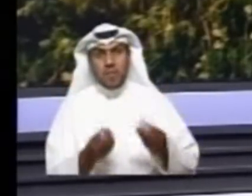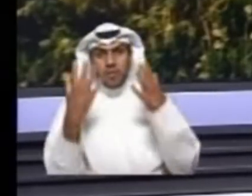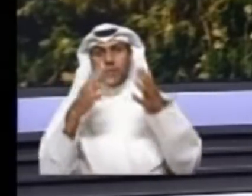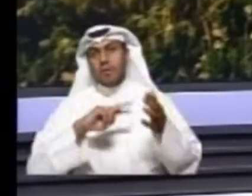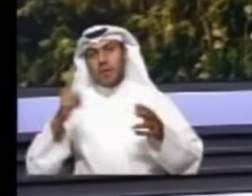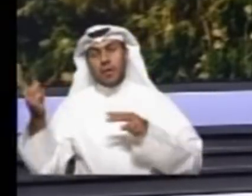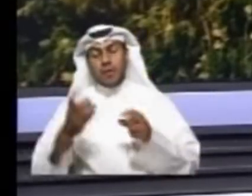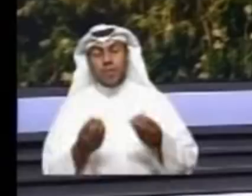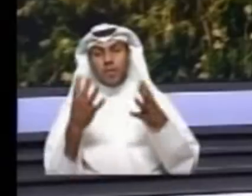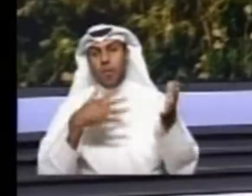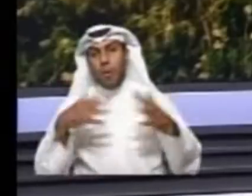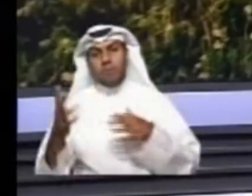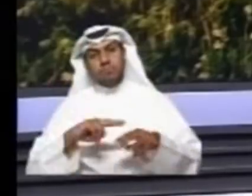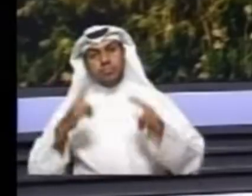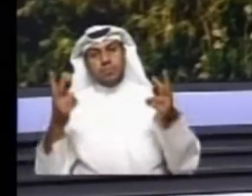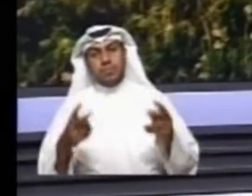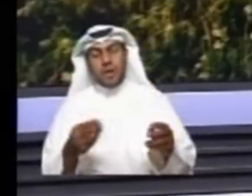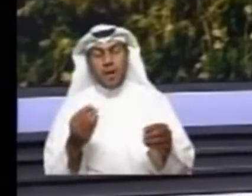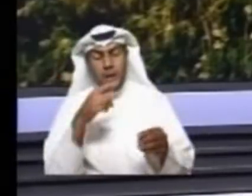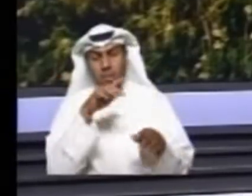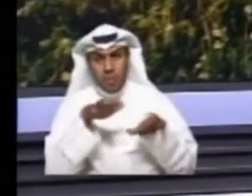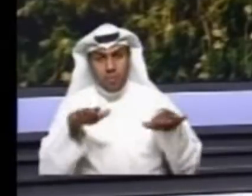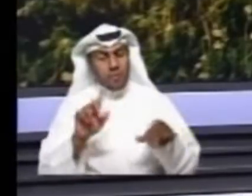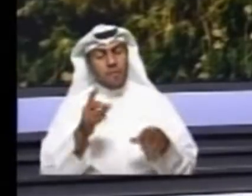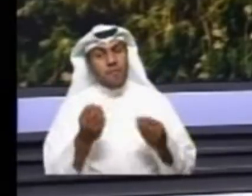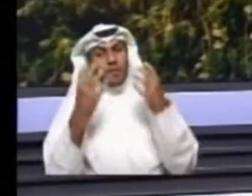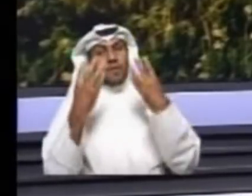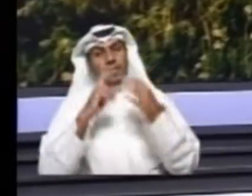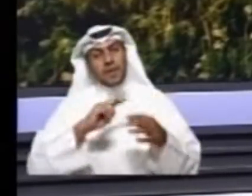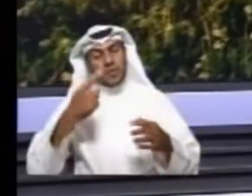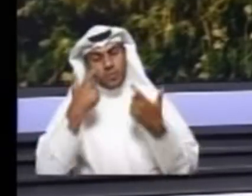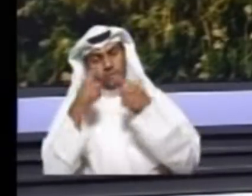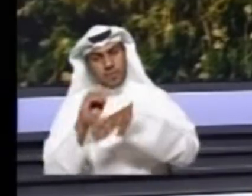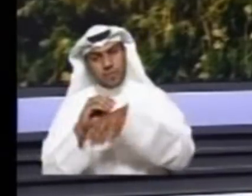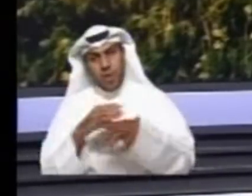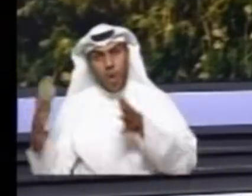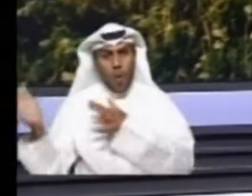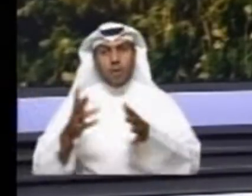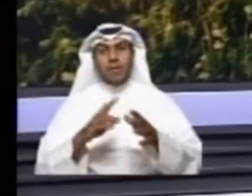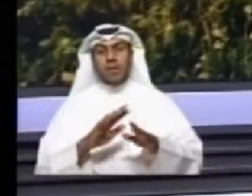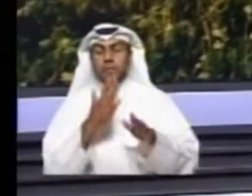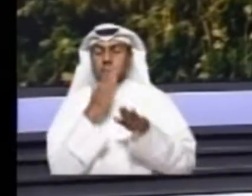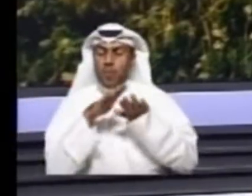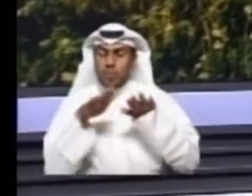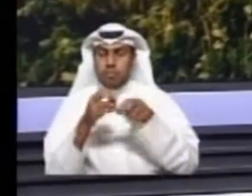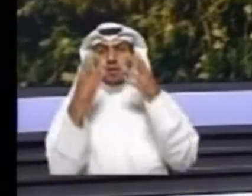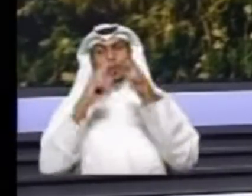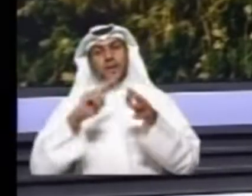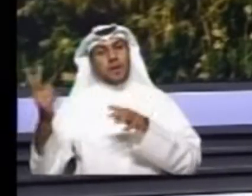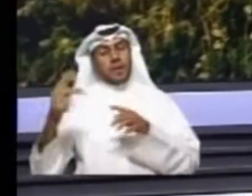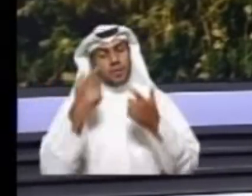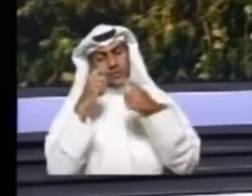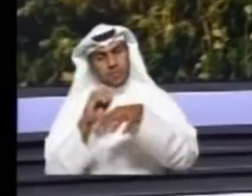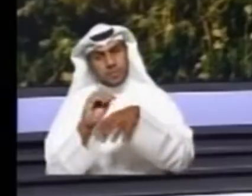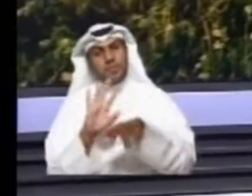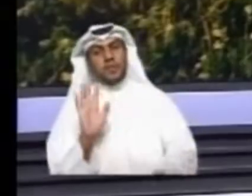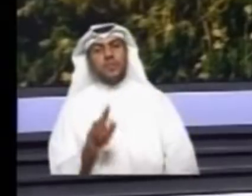استقرار خلال هذه الفتره يعتبر استقرار نسبي ومؤقت وايضا نوه عليكم ان حاله من عدم الاستقرار متوقع ابتداء من منتصف يوم